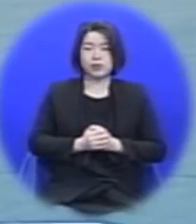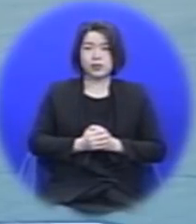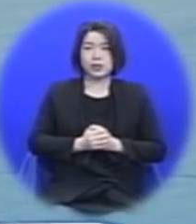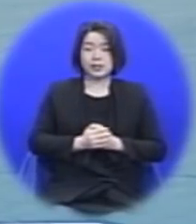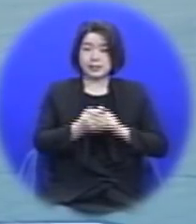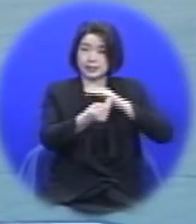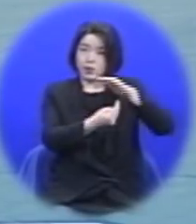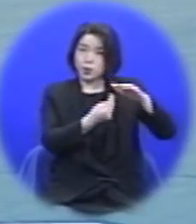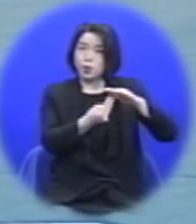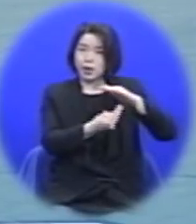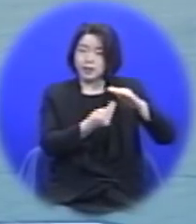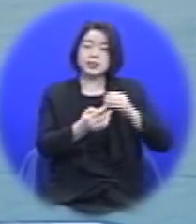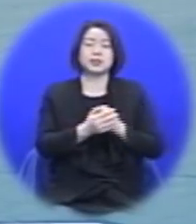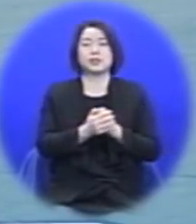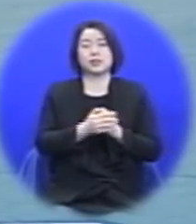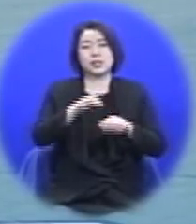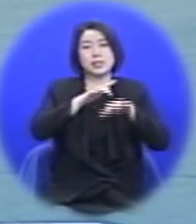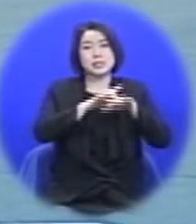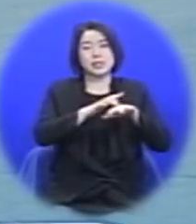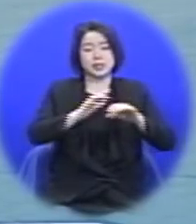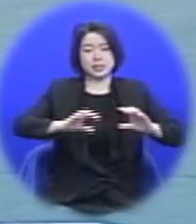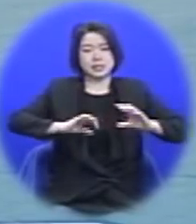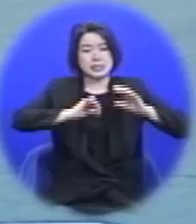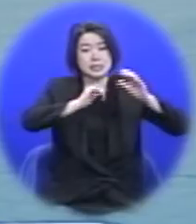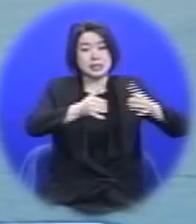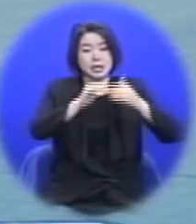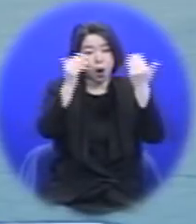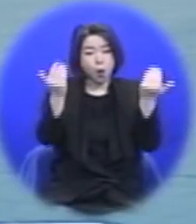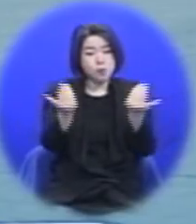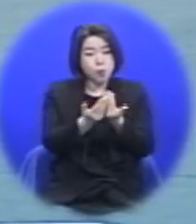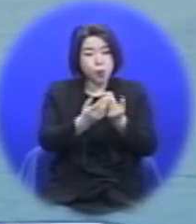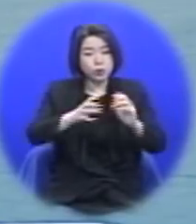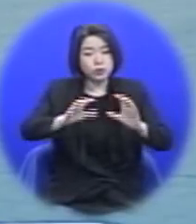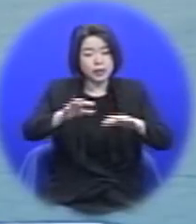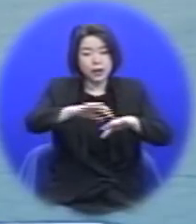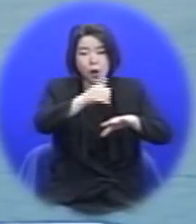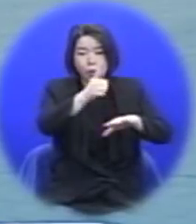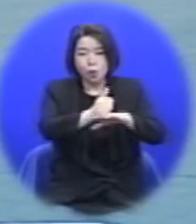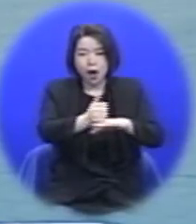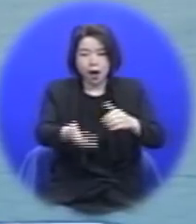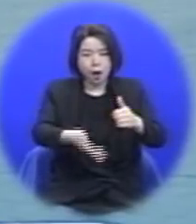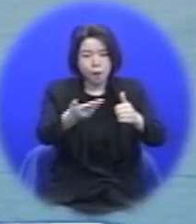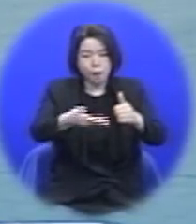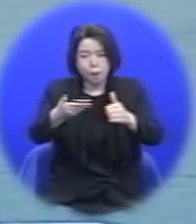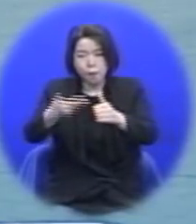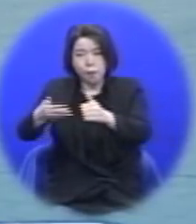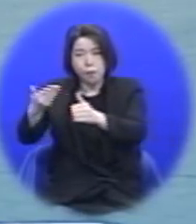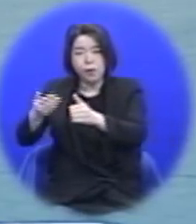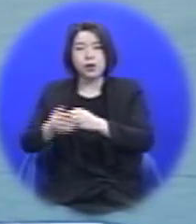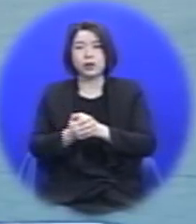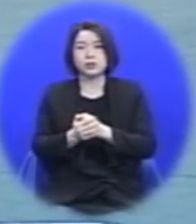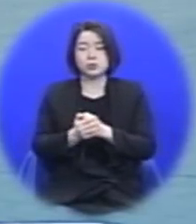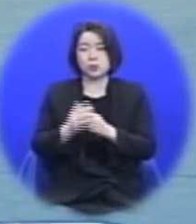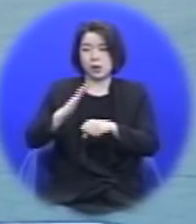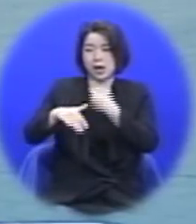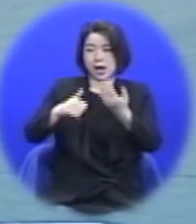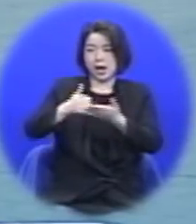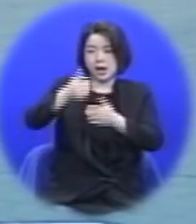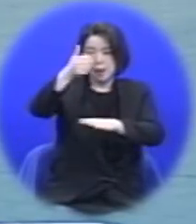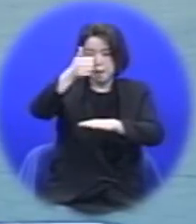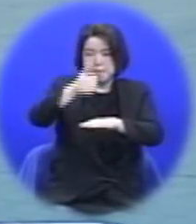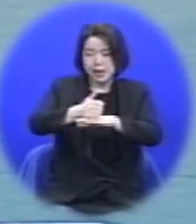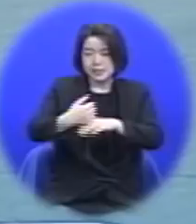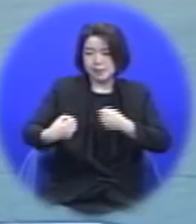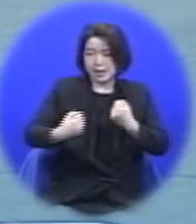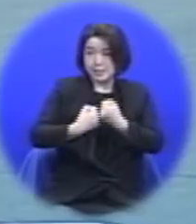요한이 사탄이 세상의 모든 나라들의 왕들을 충동해서 하나님과 마지막